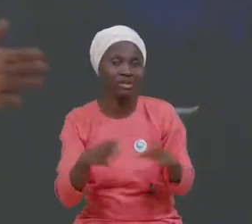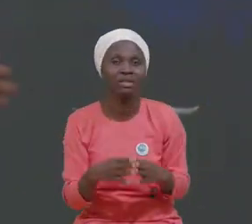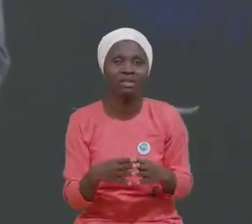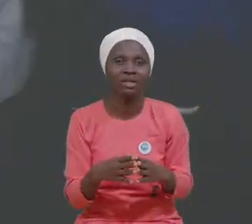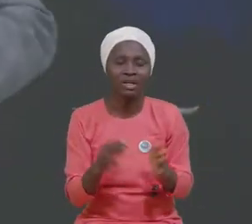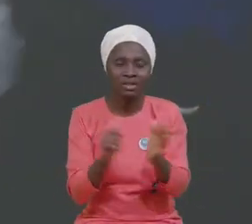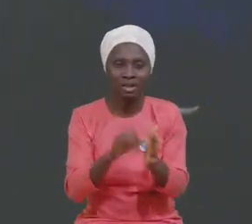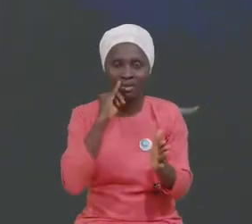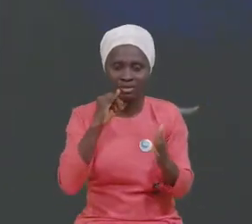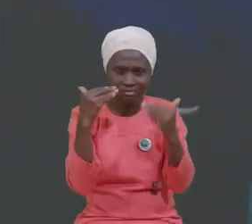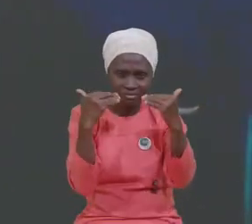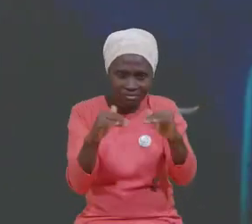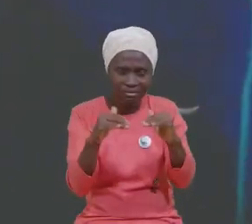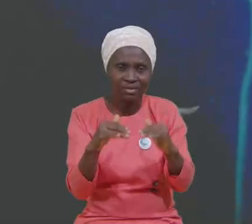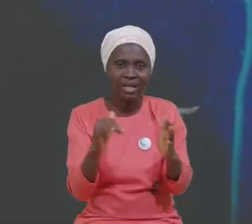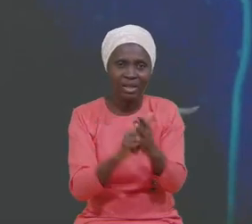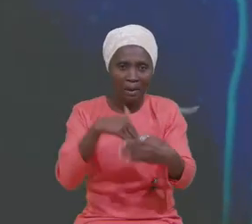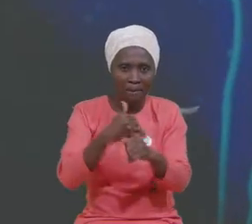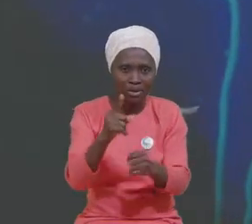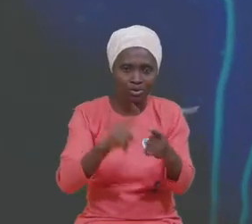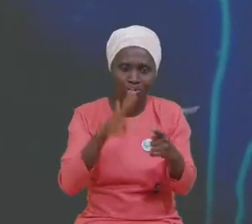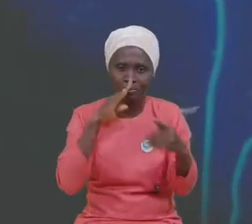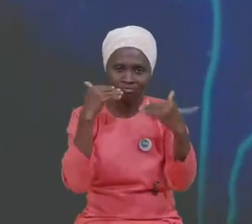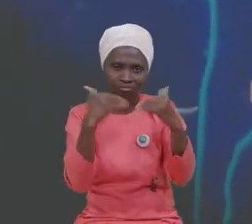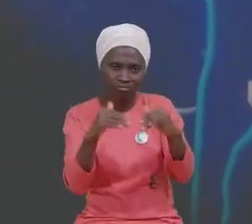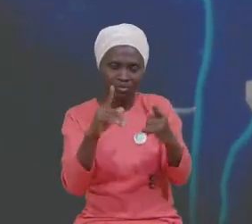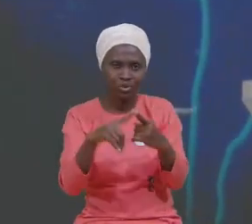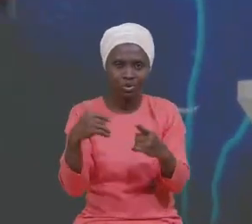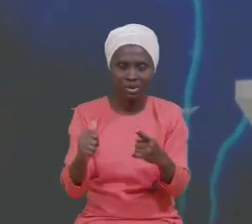Et tu n'arrives pas à briller et tu es restreint dans une localité.